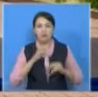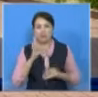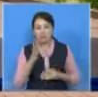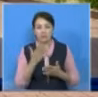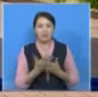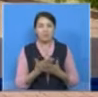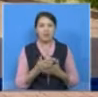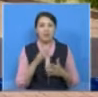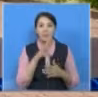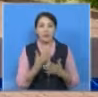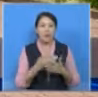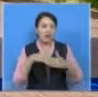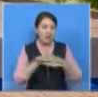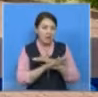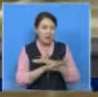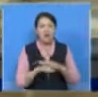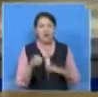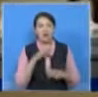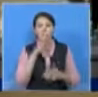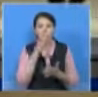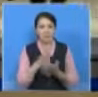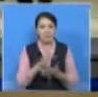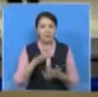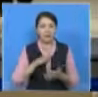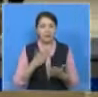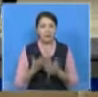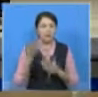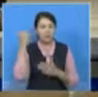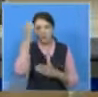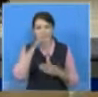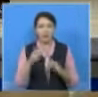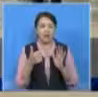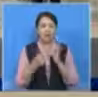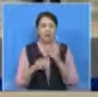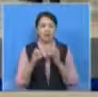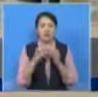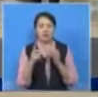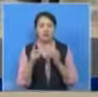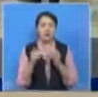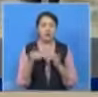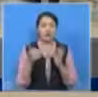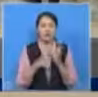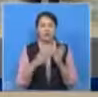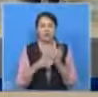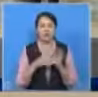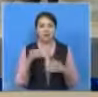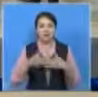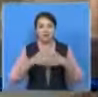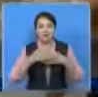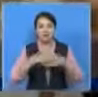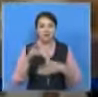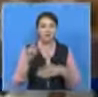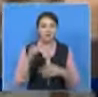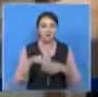Ал мұндай ұсыныстан бас тартқандары әкімшілік жауапқа тартылады. Өткен жылы 611, биыл 361 борышкер жазаланды.